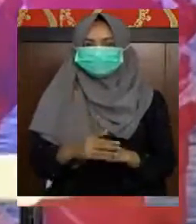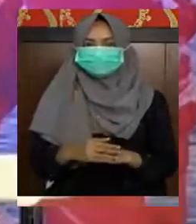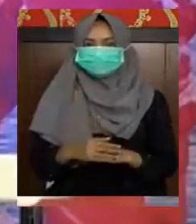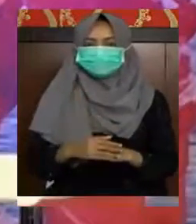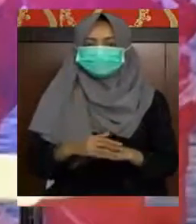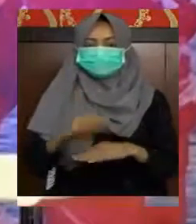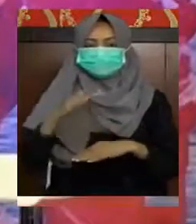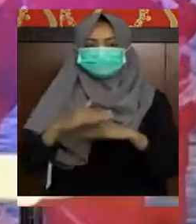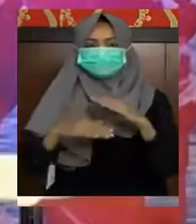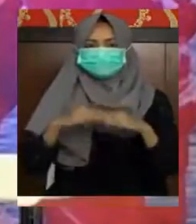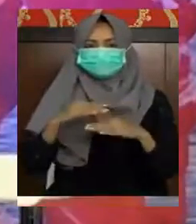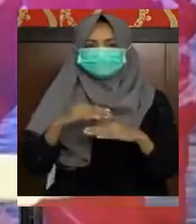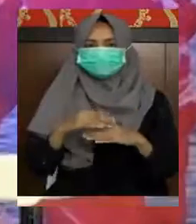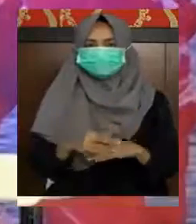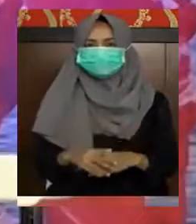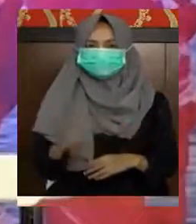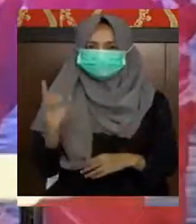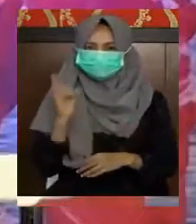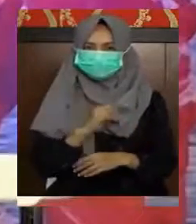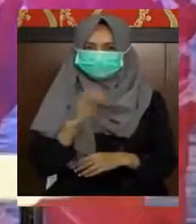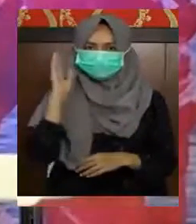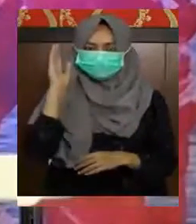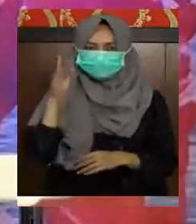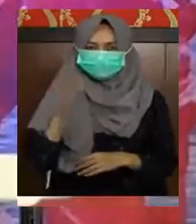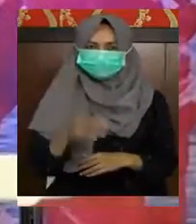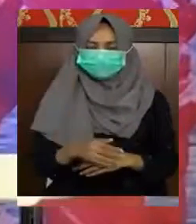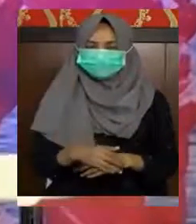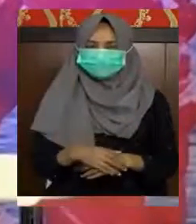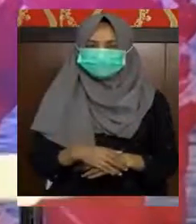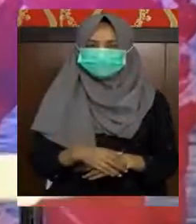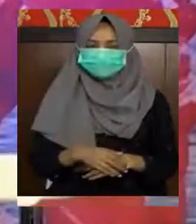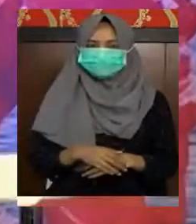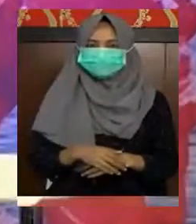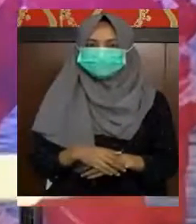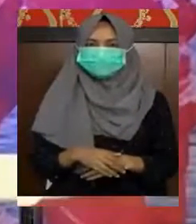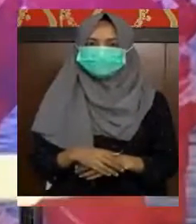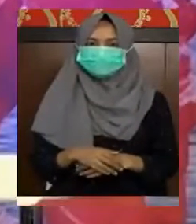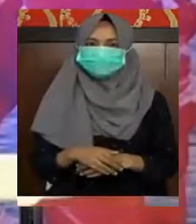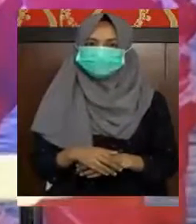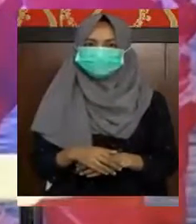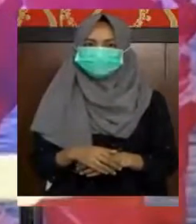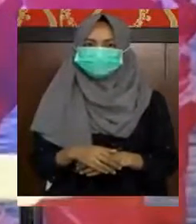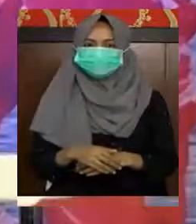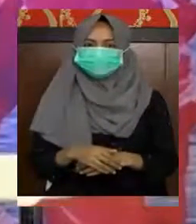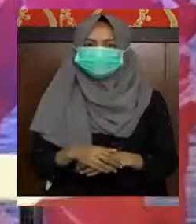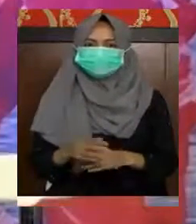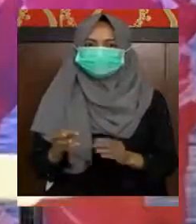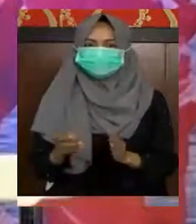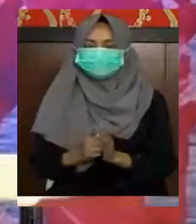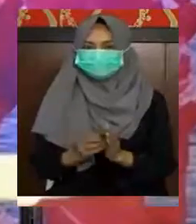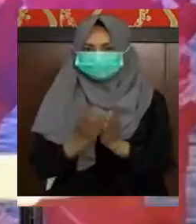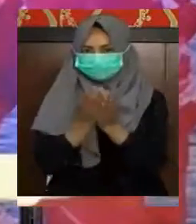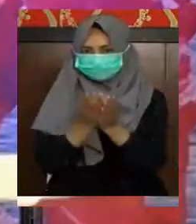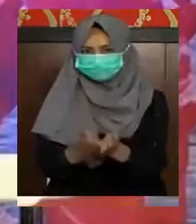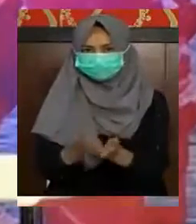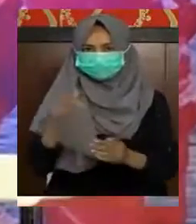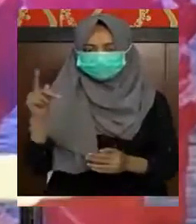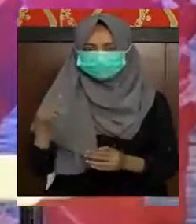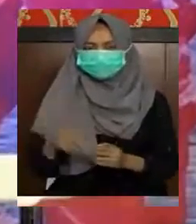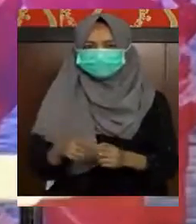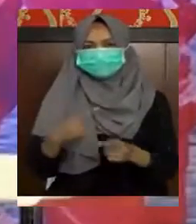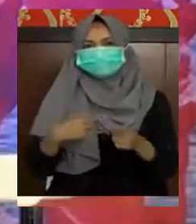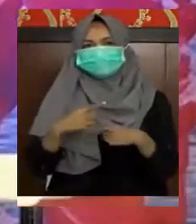urut 1 dan juga pasangan calon nomor urut 2. Tanpa terasa masing-masing sudah melewati segmen demi segmen. Ini ada